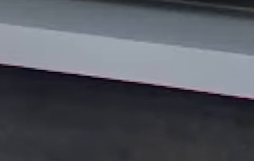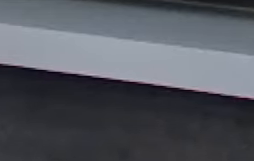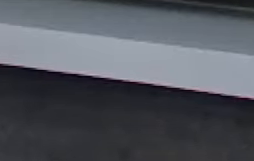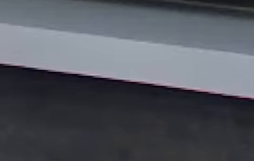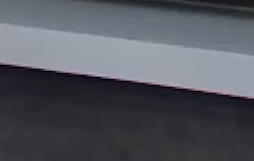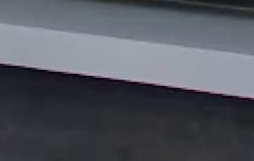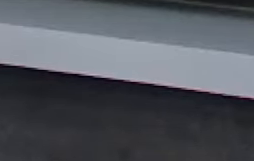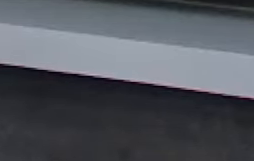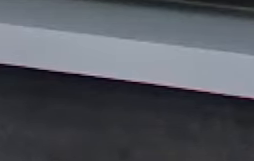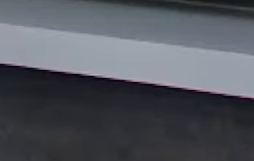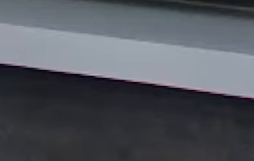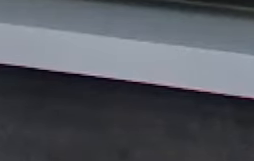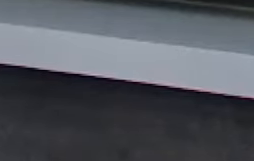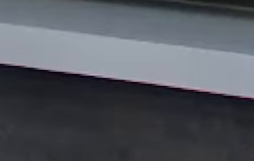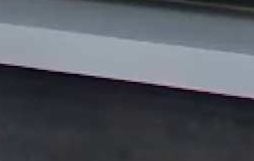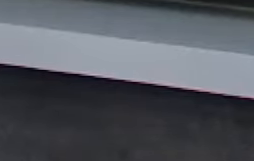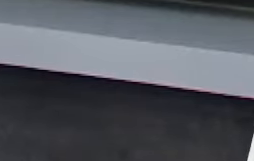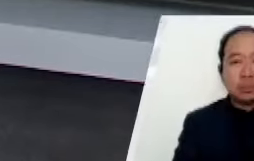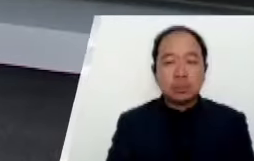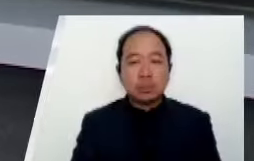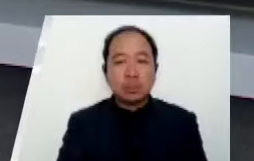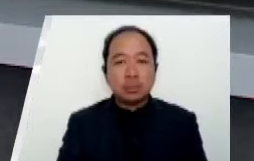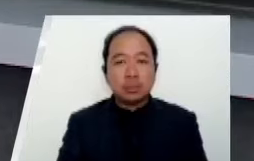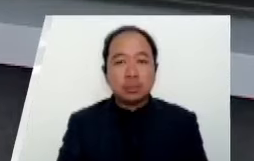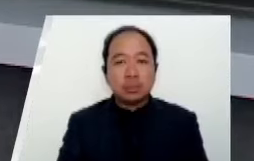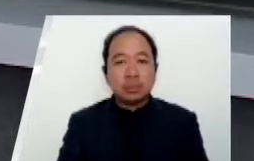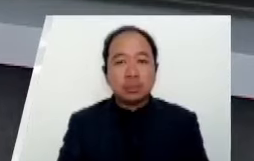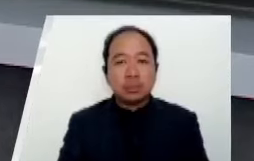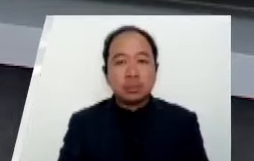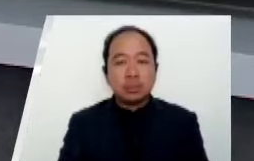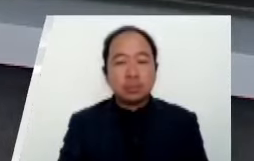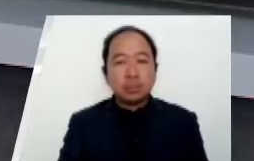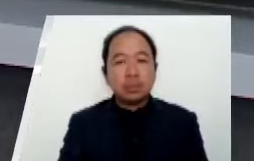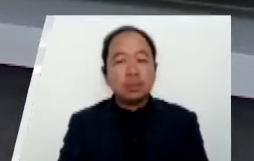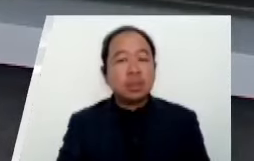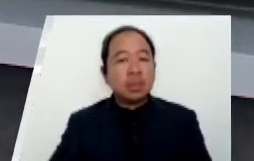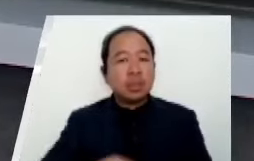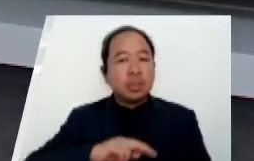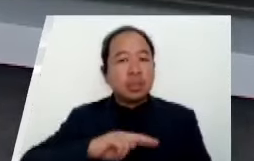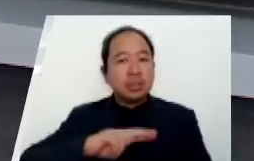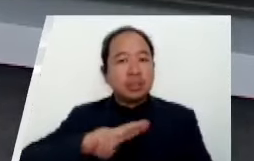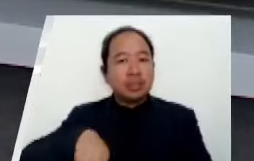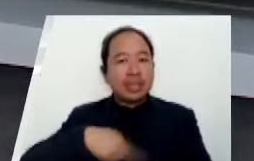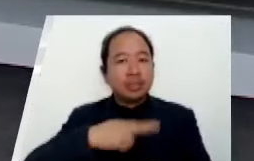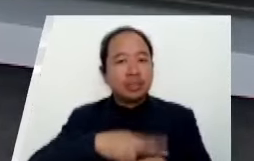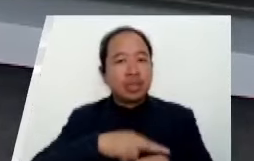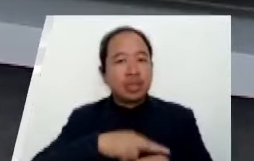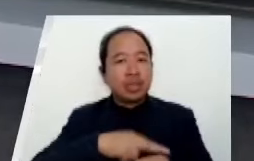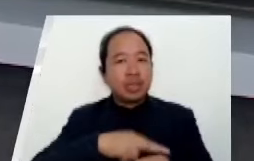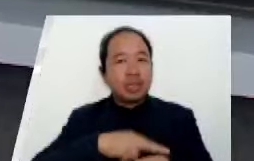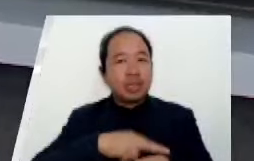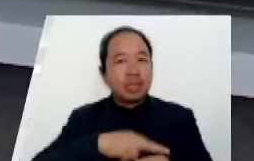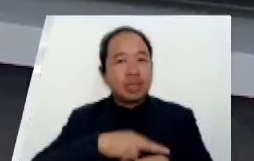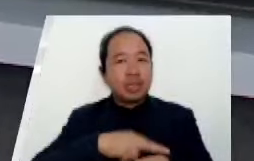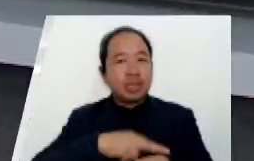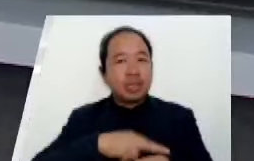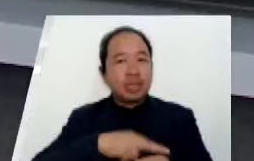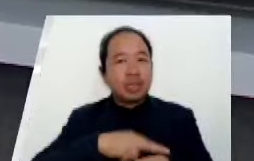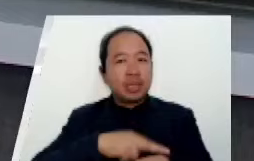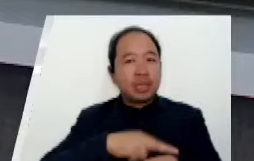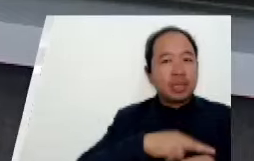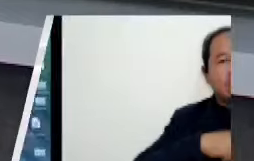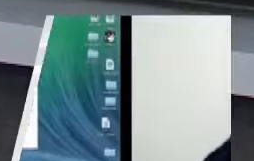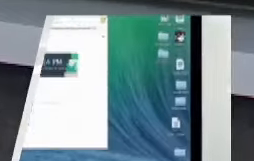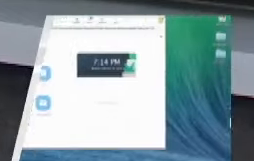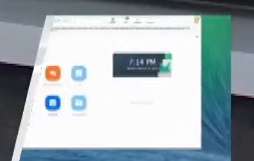Pinagsusumitin ng ulat ng National Security Council, ang BIFAR, kaugnay ng sumbong ng ilang Pilipino na nagkakasa ng cyanide